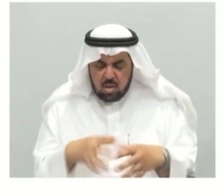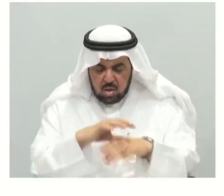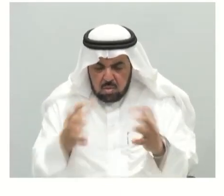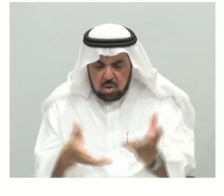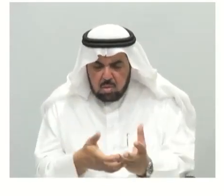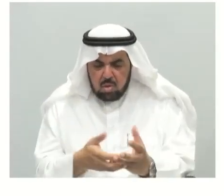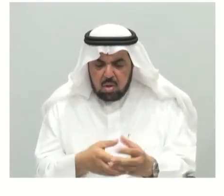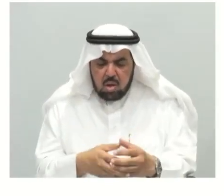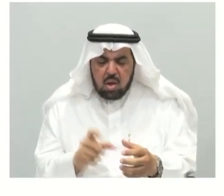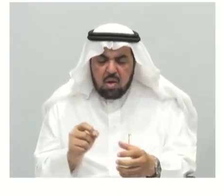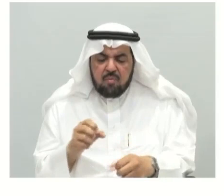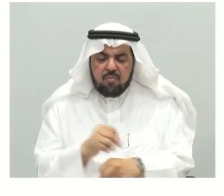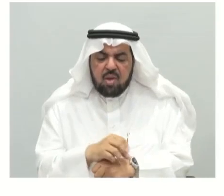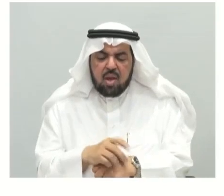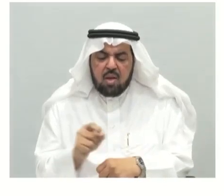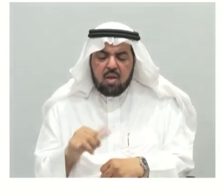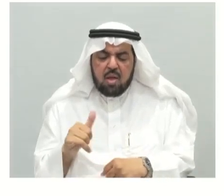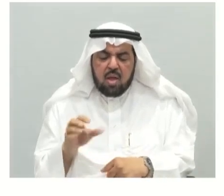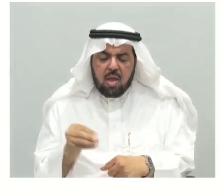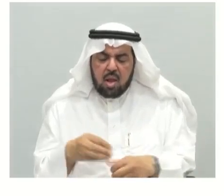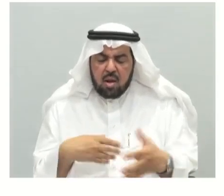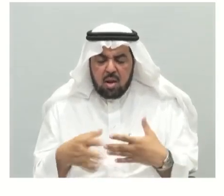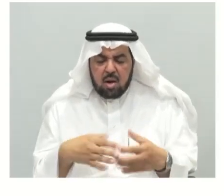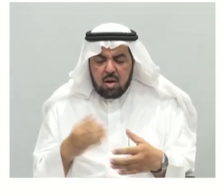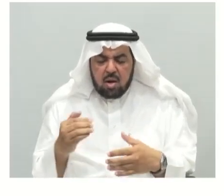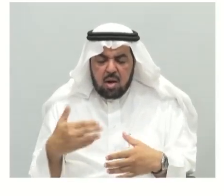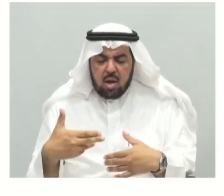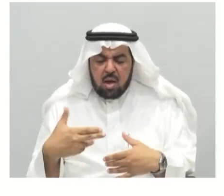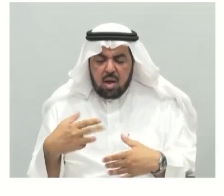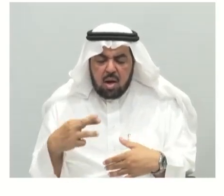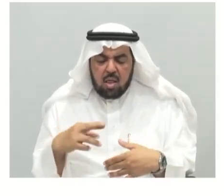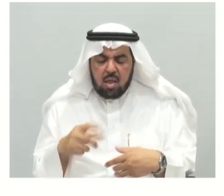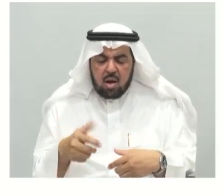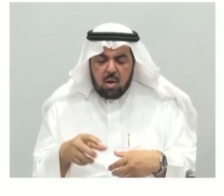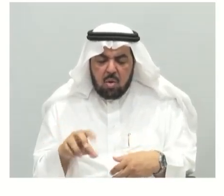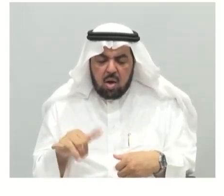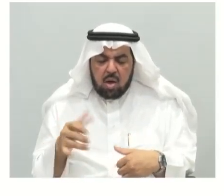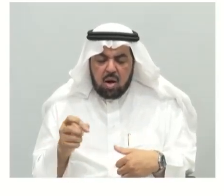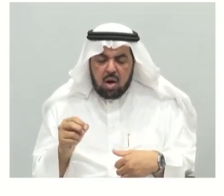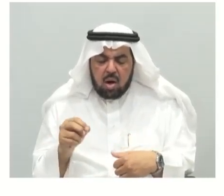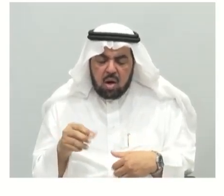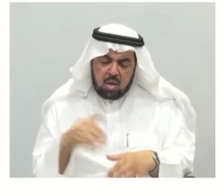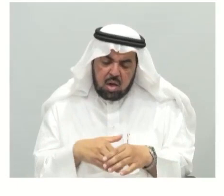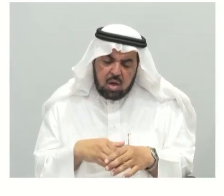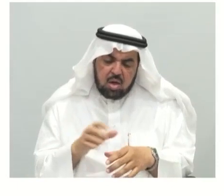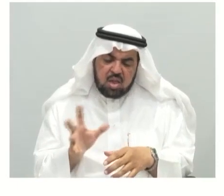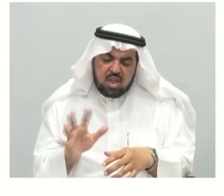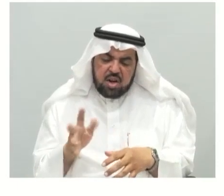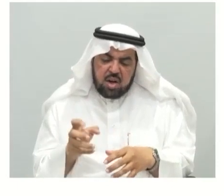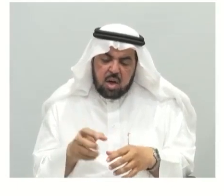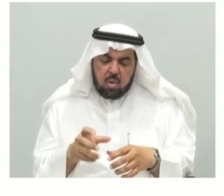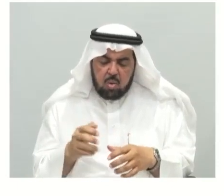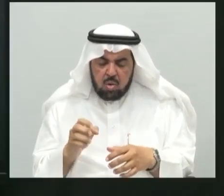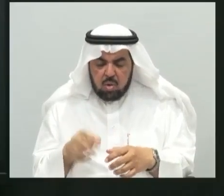موعه نلاحظ الفئه لا تنتمي لان العذراء العذراء واليرقه داخل شرنقه والحوريه والبالغ